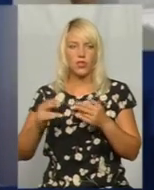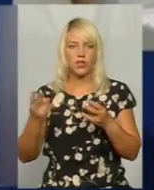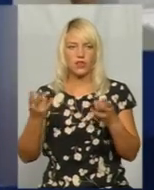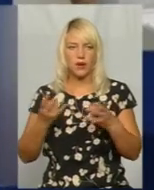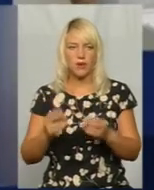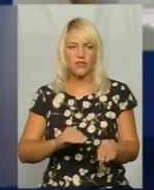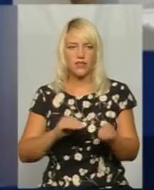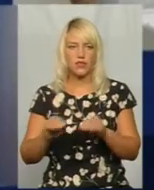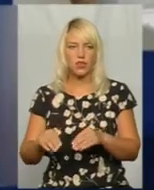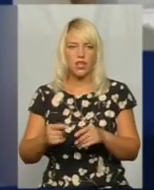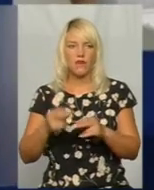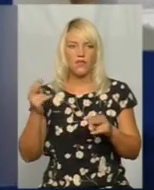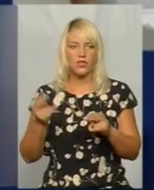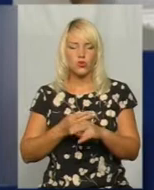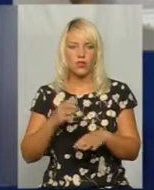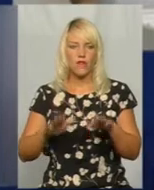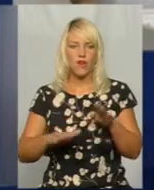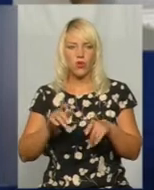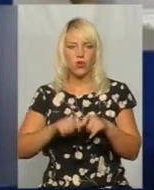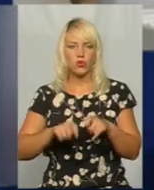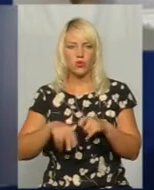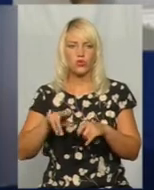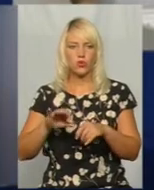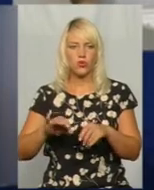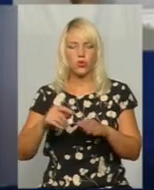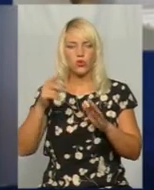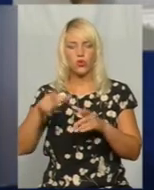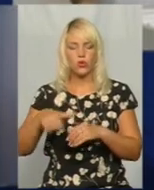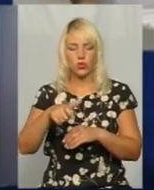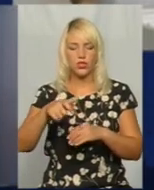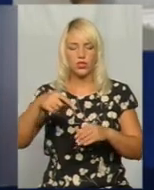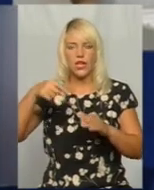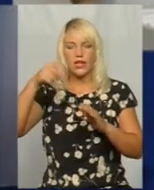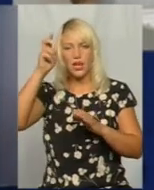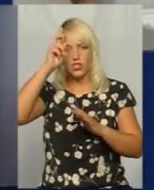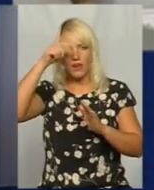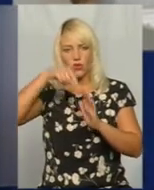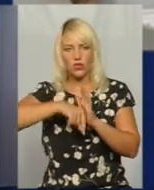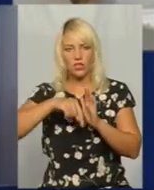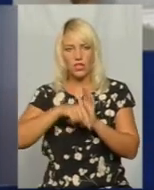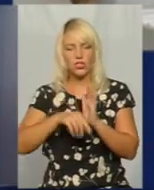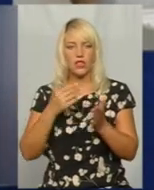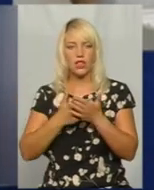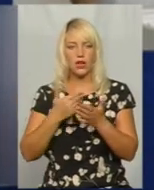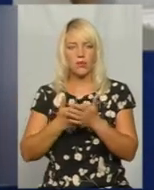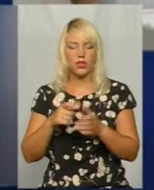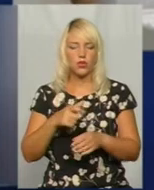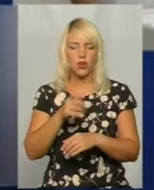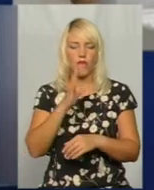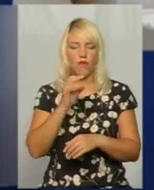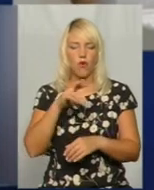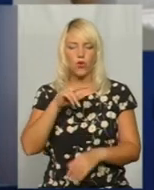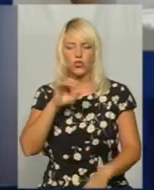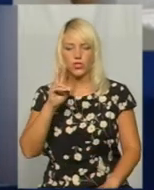відсутній ваговий контроль і щодо доріг державного значення, оскільки також відсутні ці площадки, наприклад, дорога Волочинськ